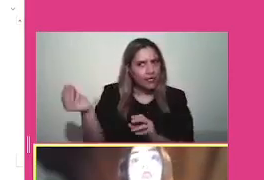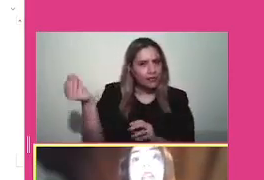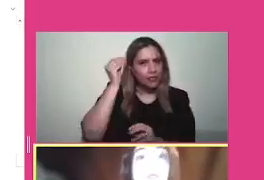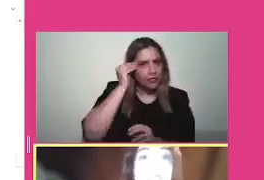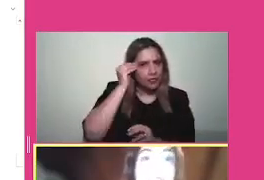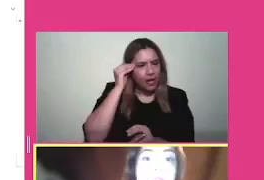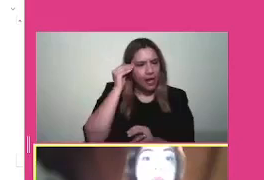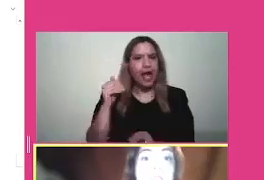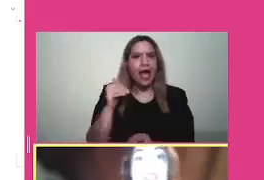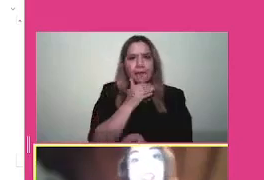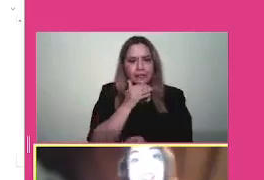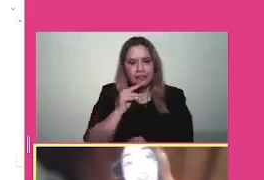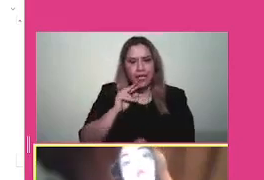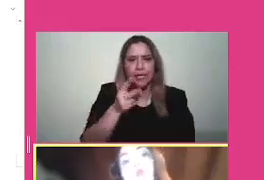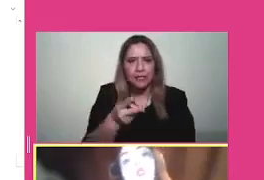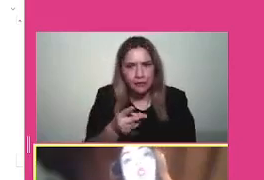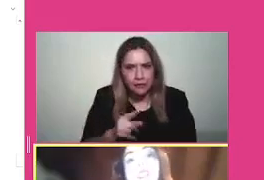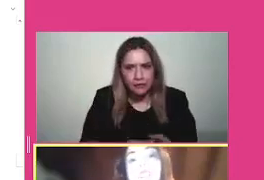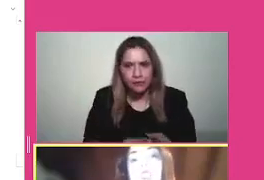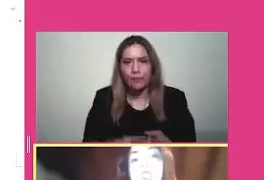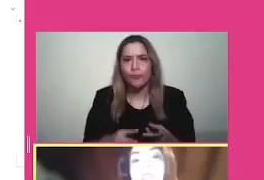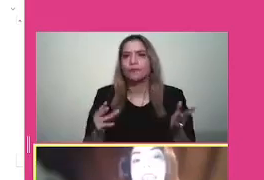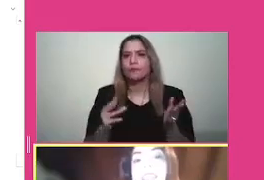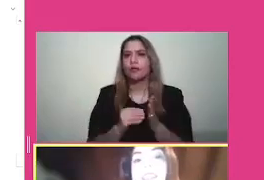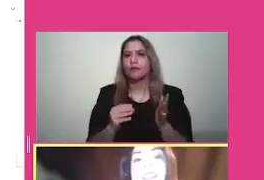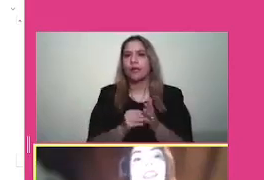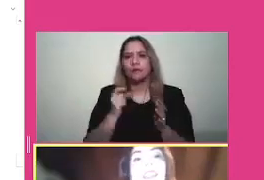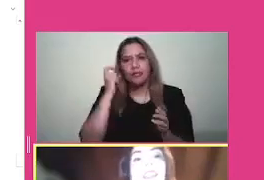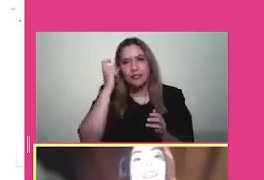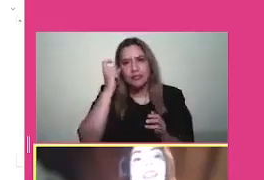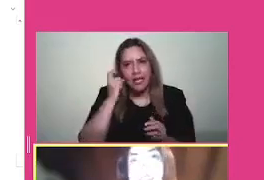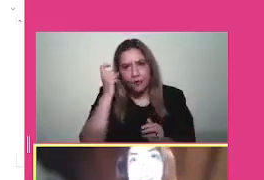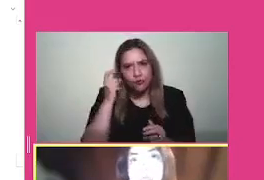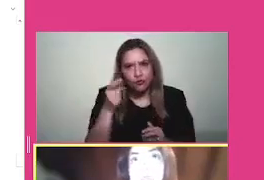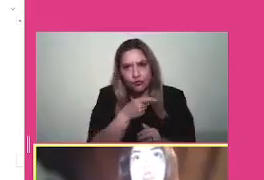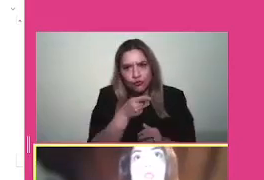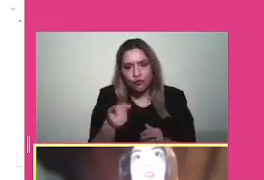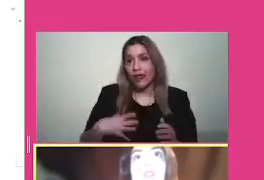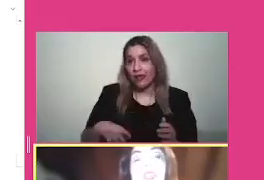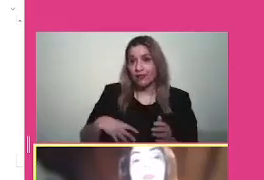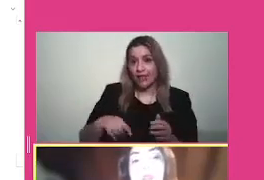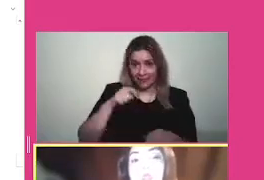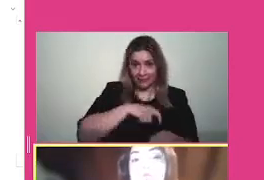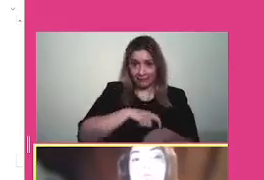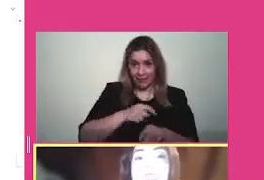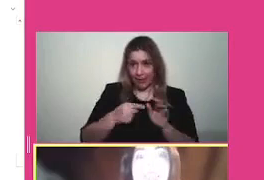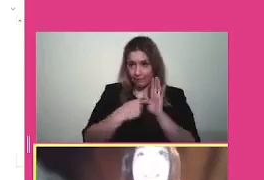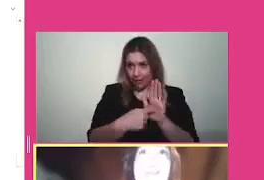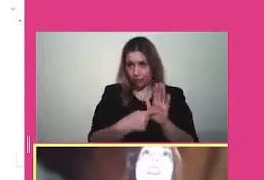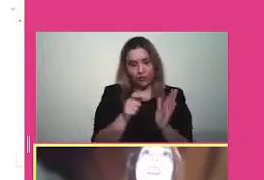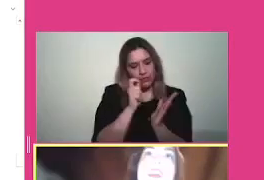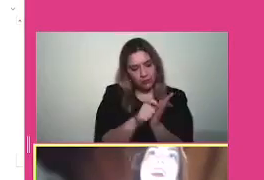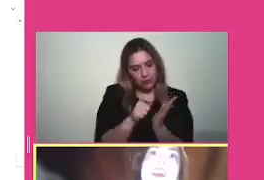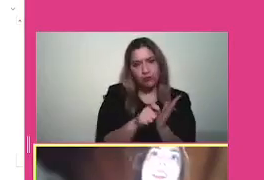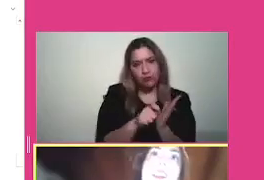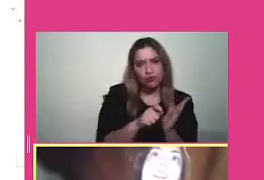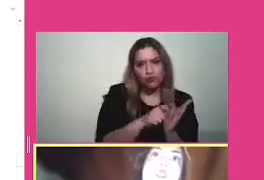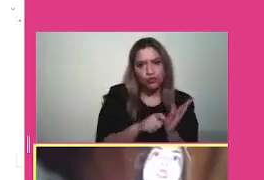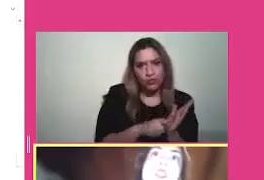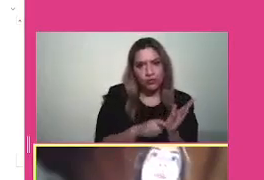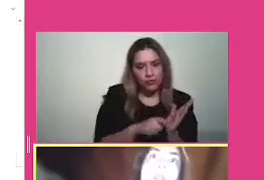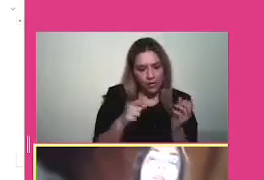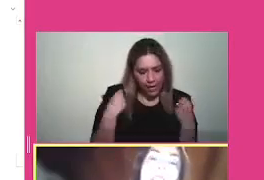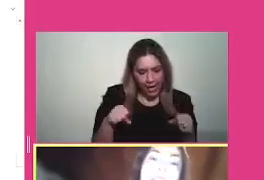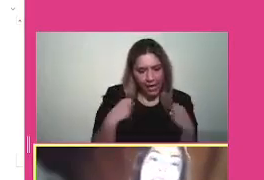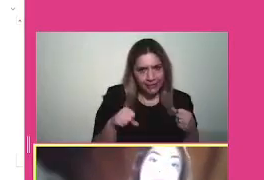χρησιμοποιήσουν άμεσα. Ας πούμε τώρα, σκεφτείτε ότι αν εσείς θέλατε να κρατήσετε σημειώσεις από αυτή την παρουσίαση, θα εξασκούσετε